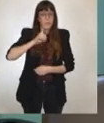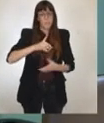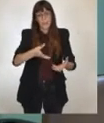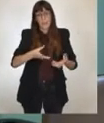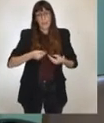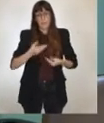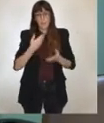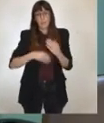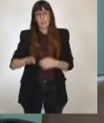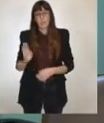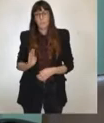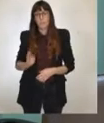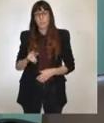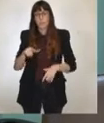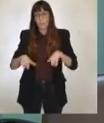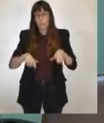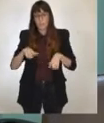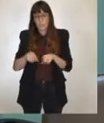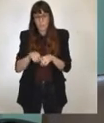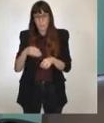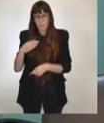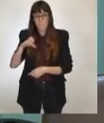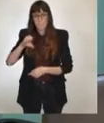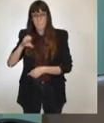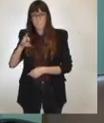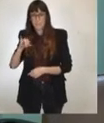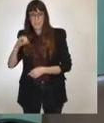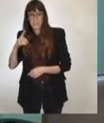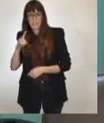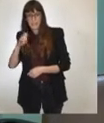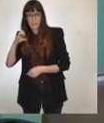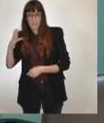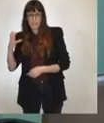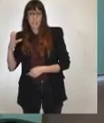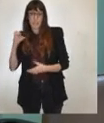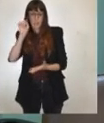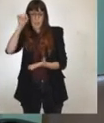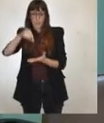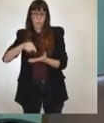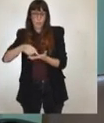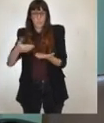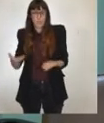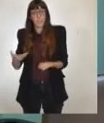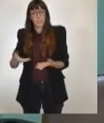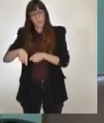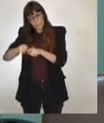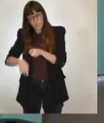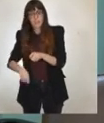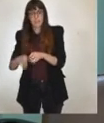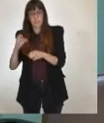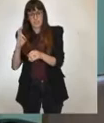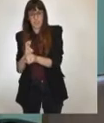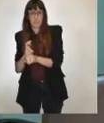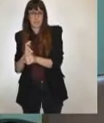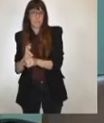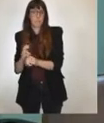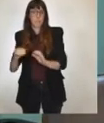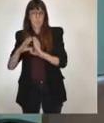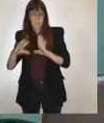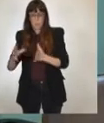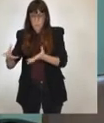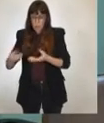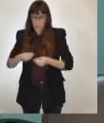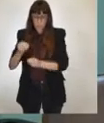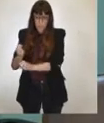noter que le point de Mériadec, du coup, a été pérennisé et donc c'est aujourd'hui un point qui continue